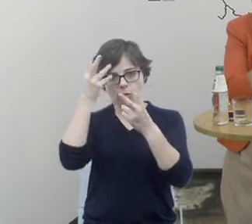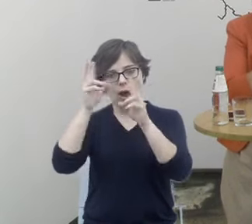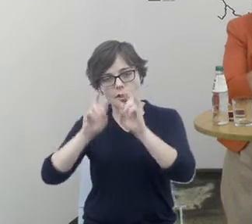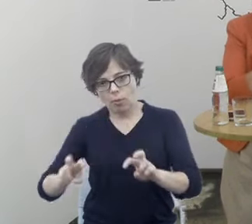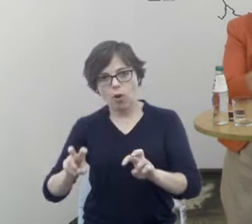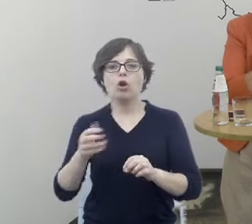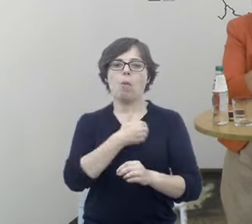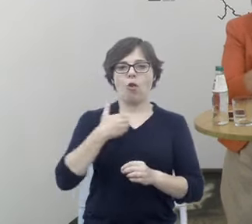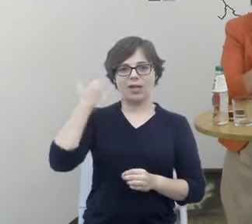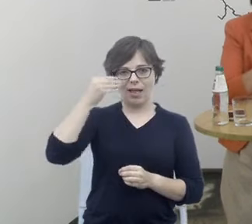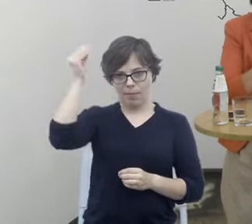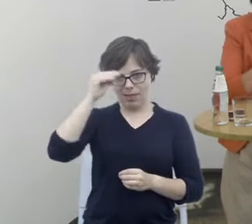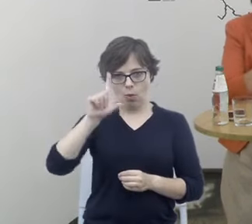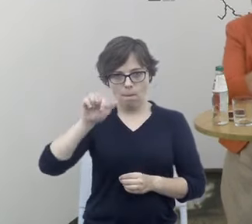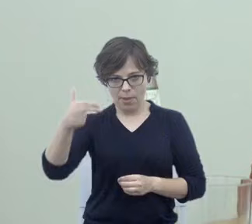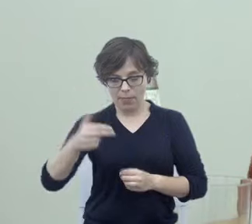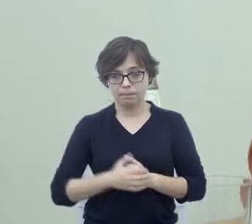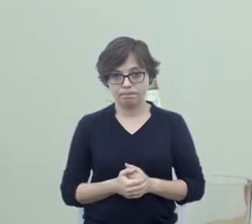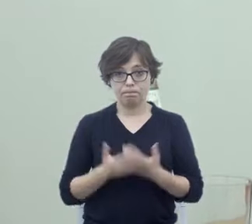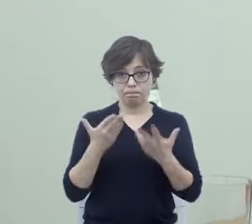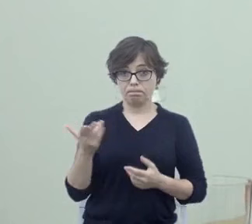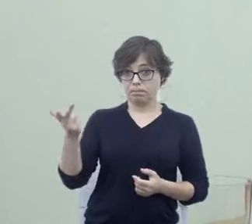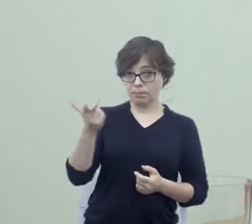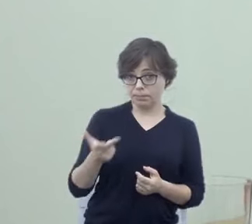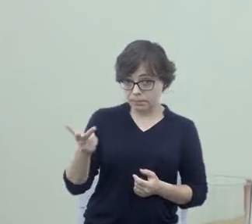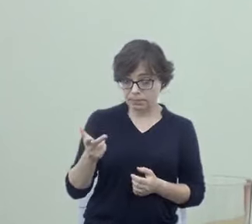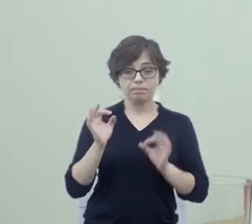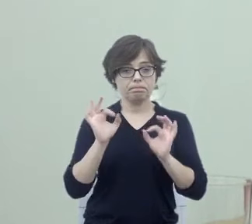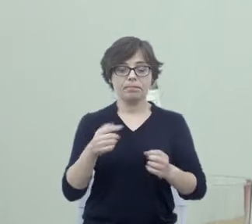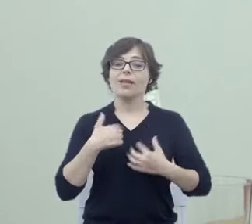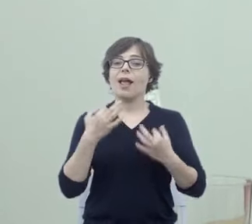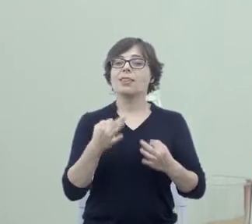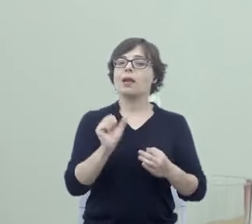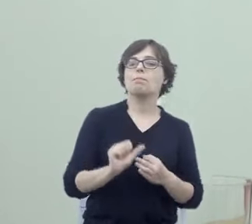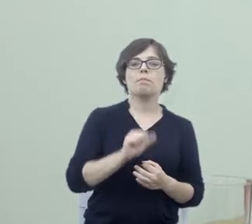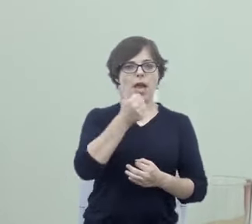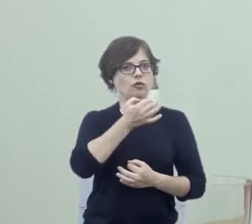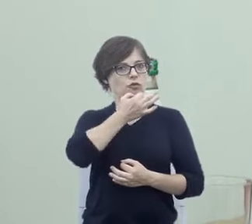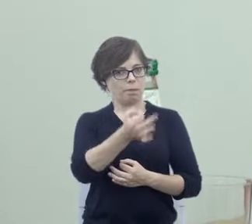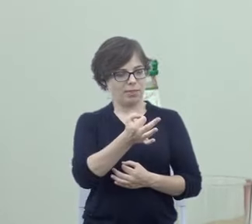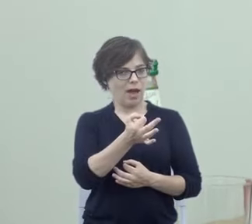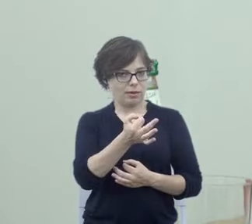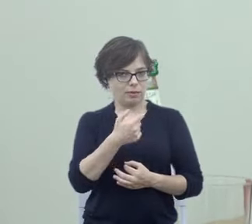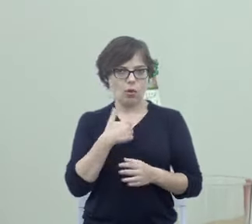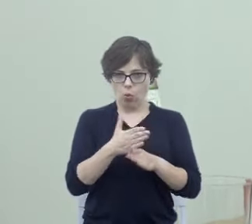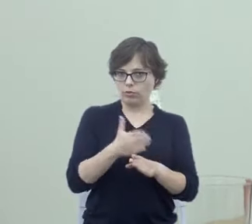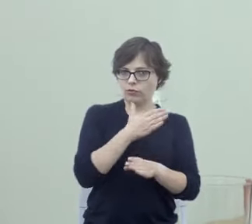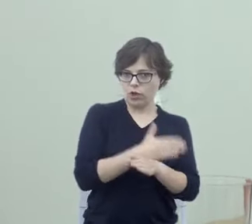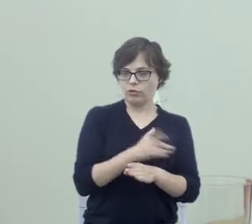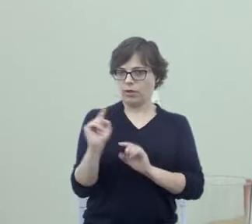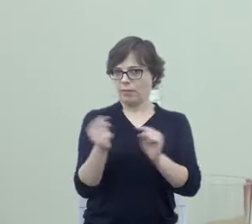Nauk. Także w tym składzie chciałabym wrócić do naszego pytania, które otworzyło tę